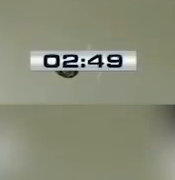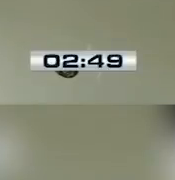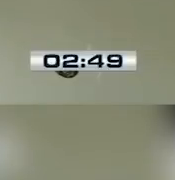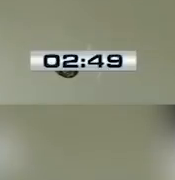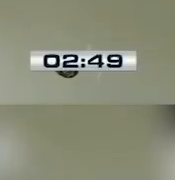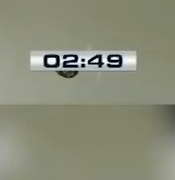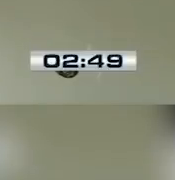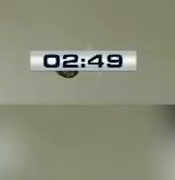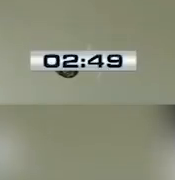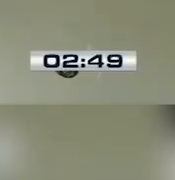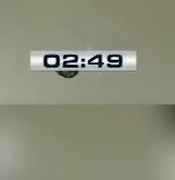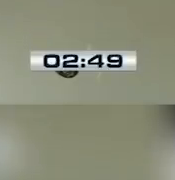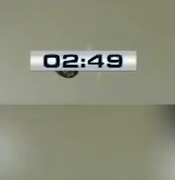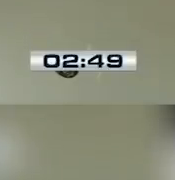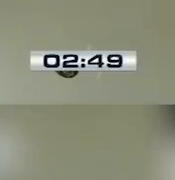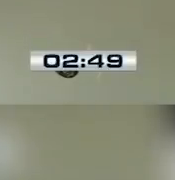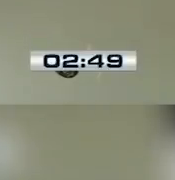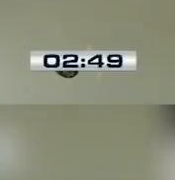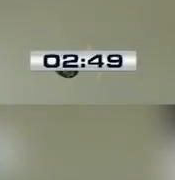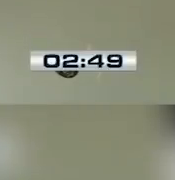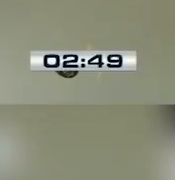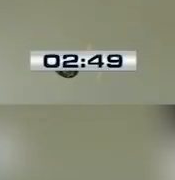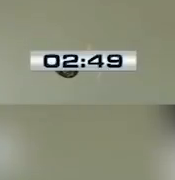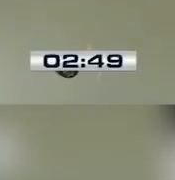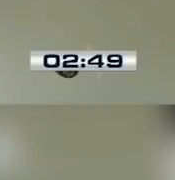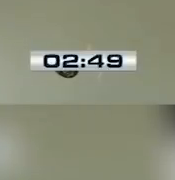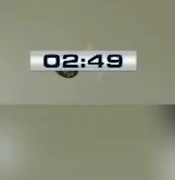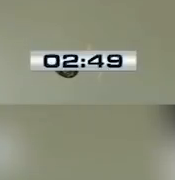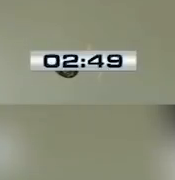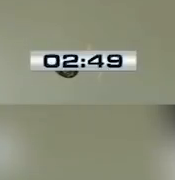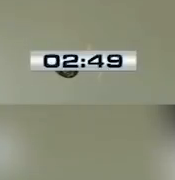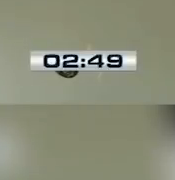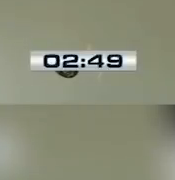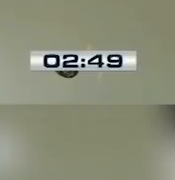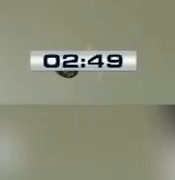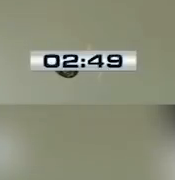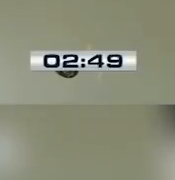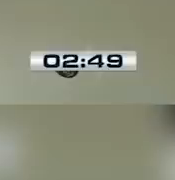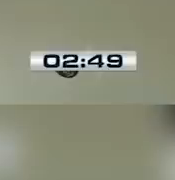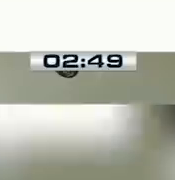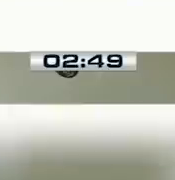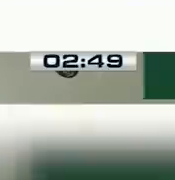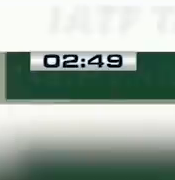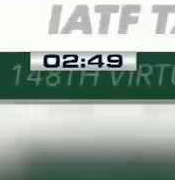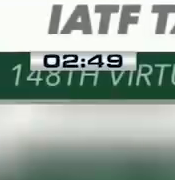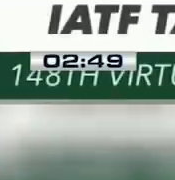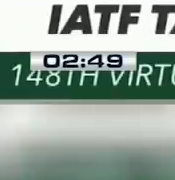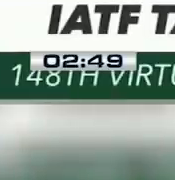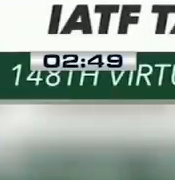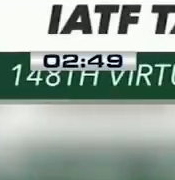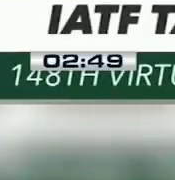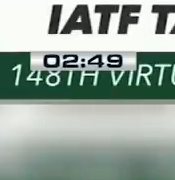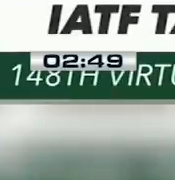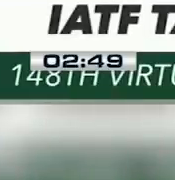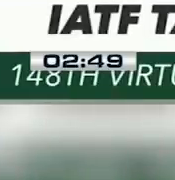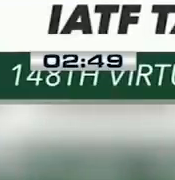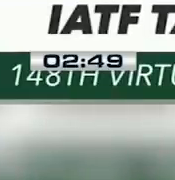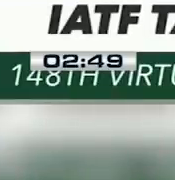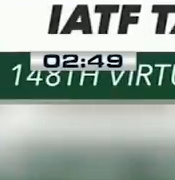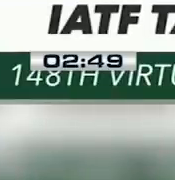pagtaas dahil tumaas yung kanilang production cost. Hindi namin nire-recommend na magkaroon,